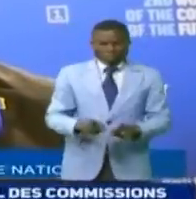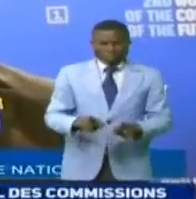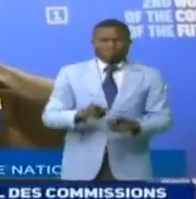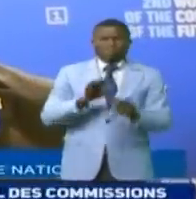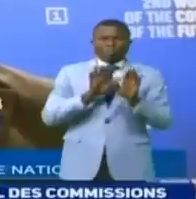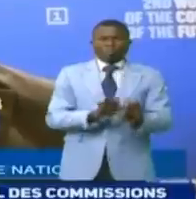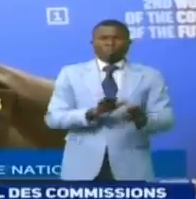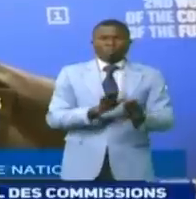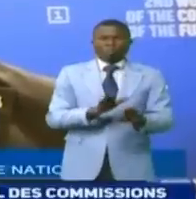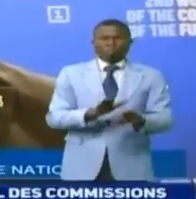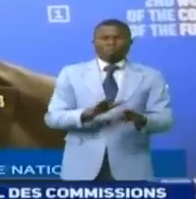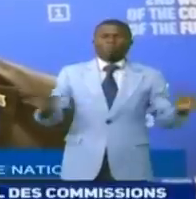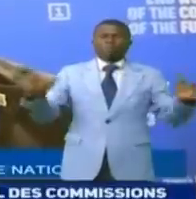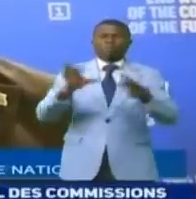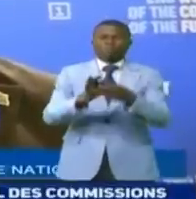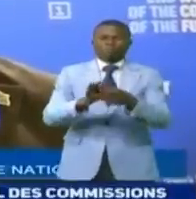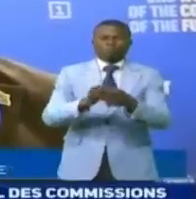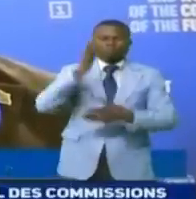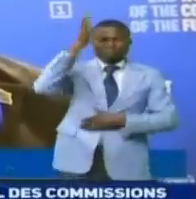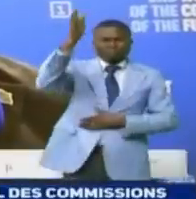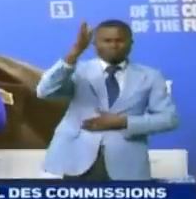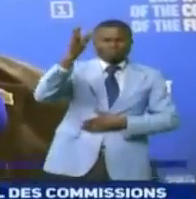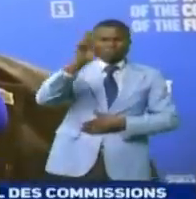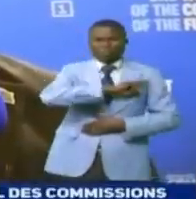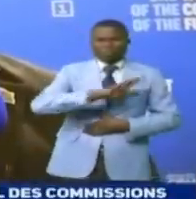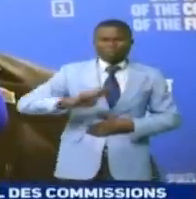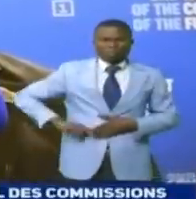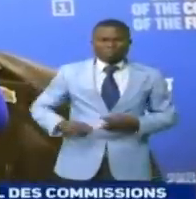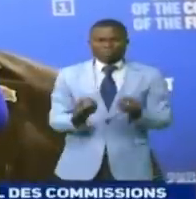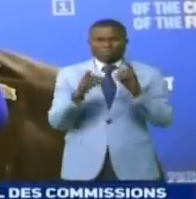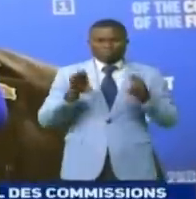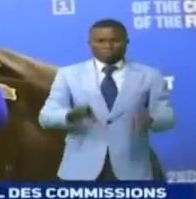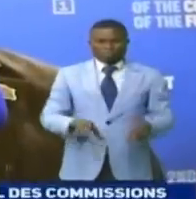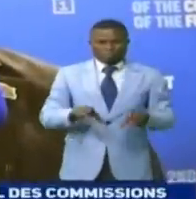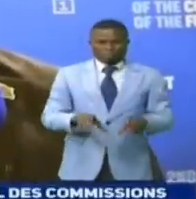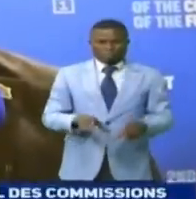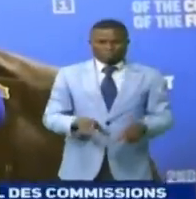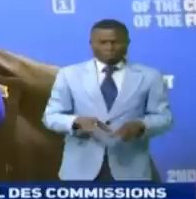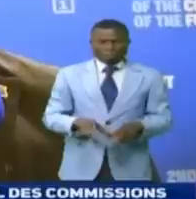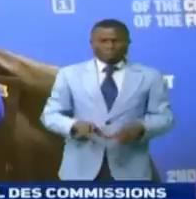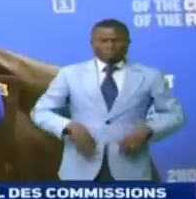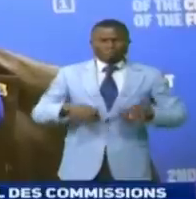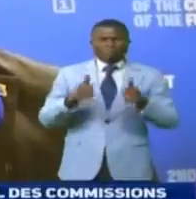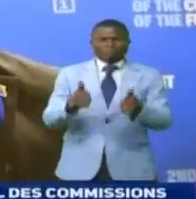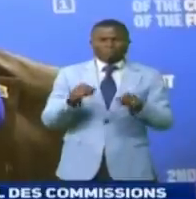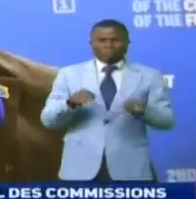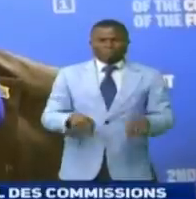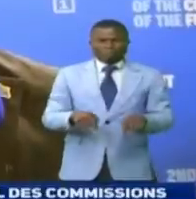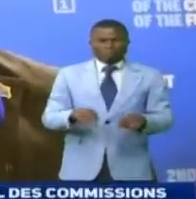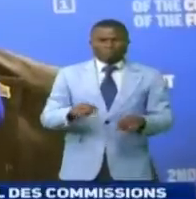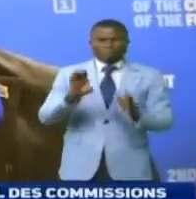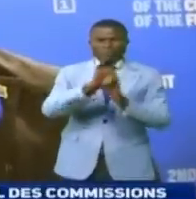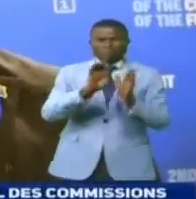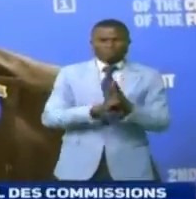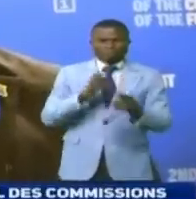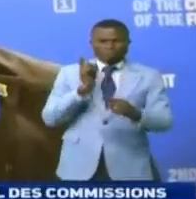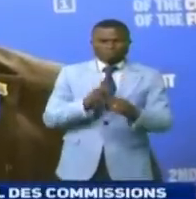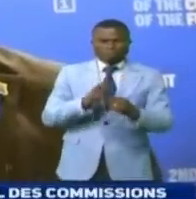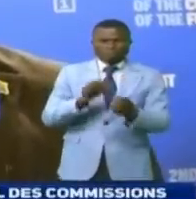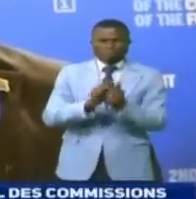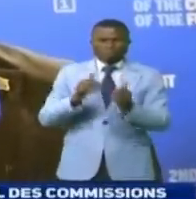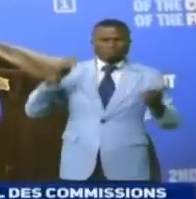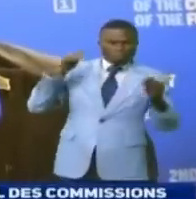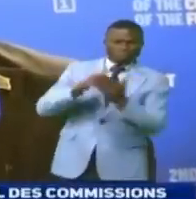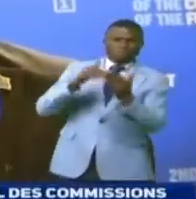est étroitement lié au futur de la République démocratique du Congo, qui vit actuellement des conditions difficiles à cause de